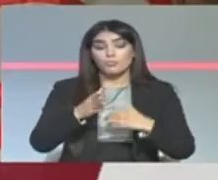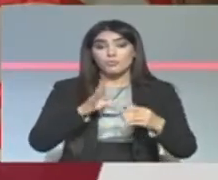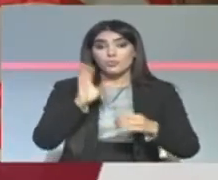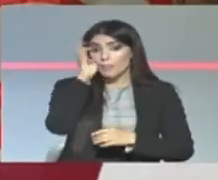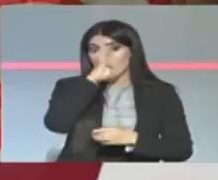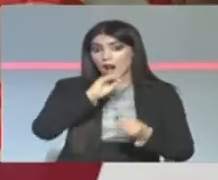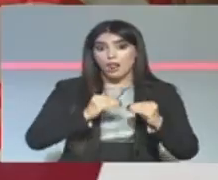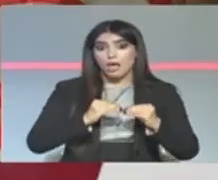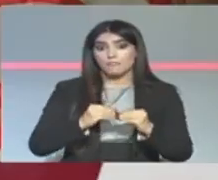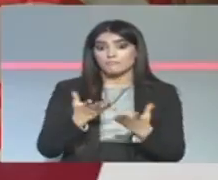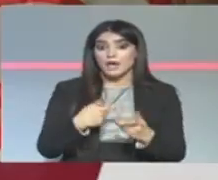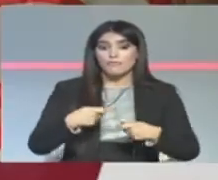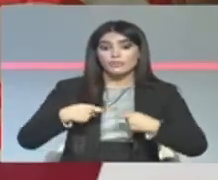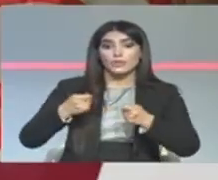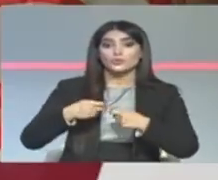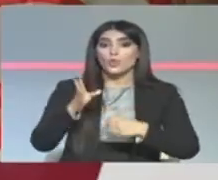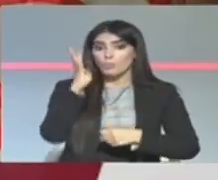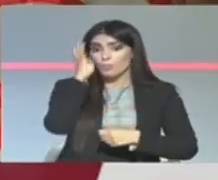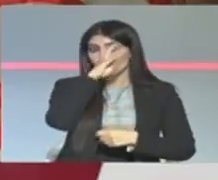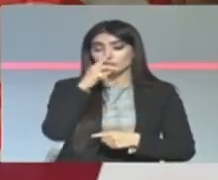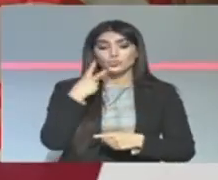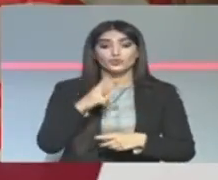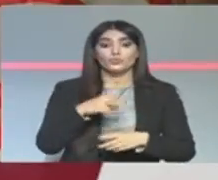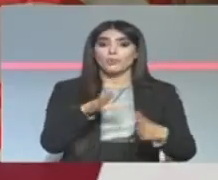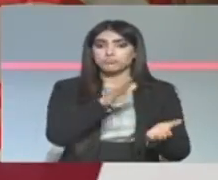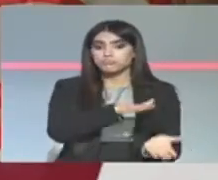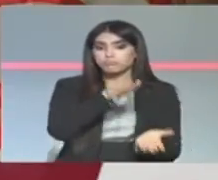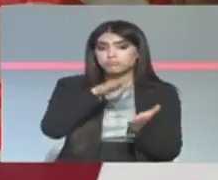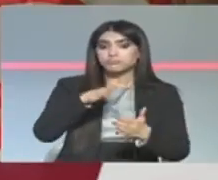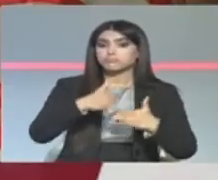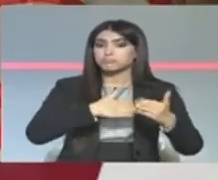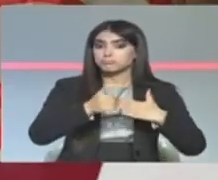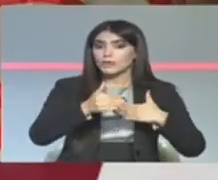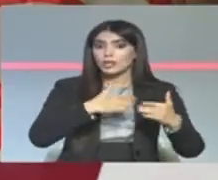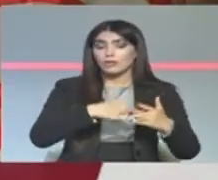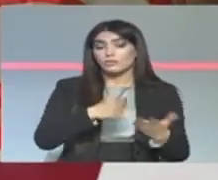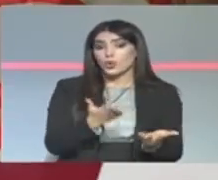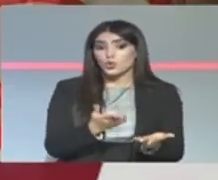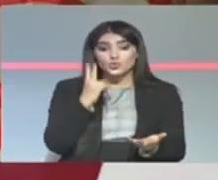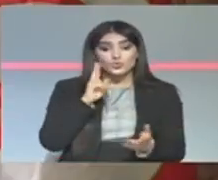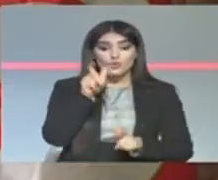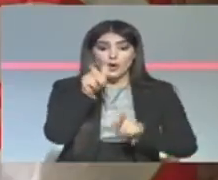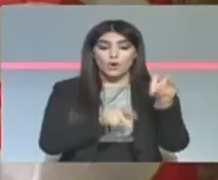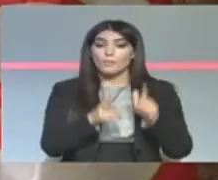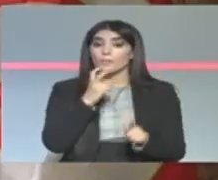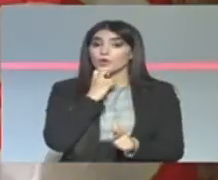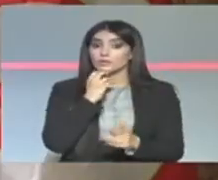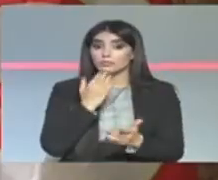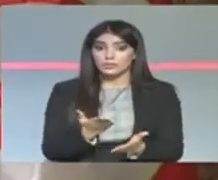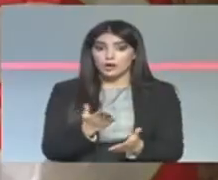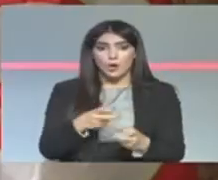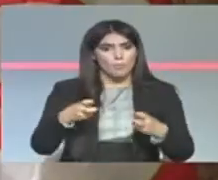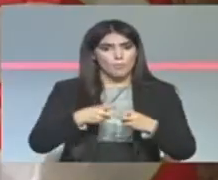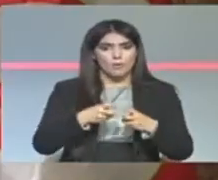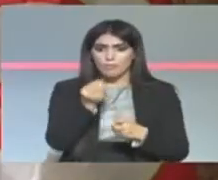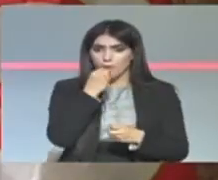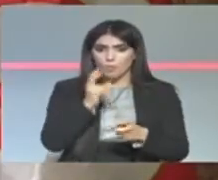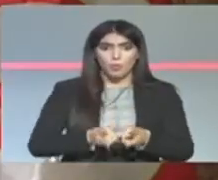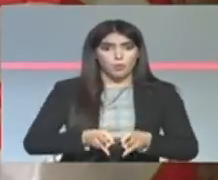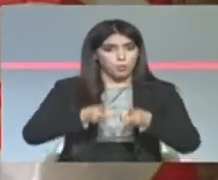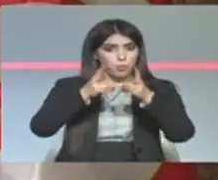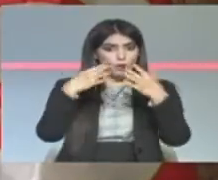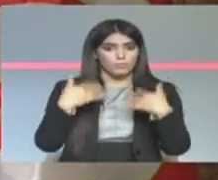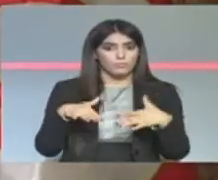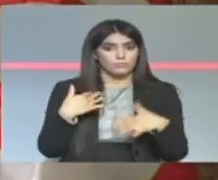التسويق وشوفوا شوفوا اليوم على مستوى المواطن منها خلال اسعار الارتفاع